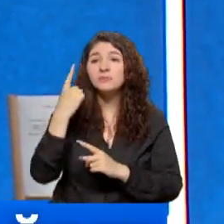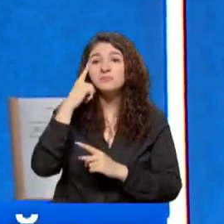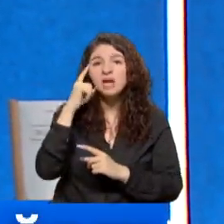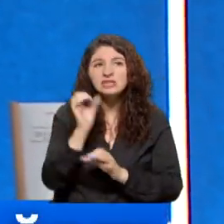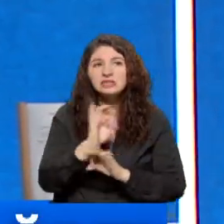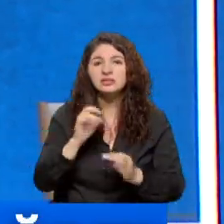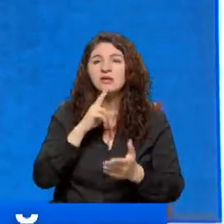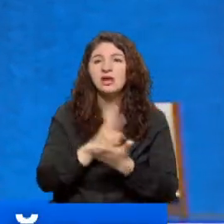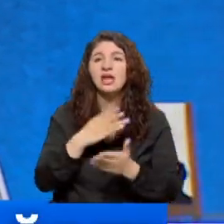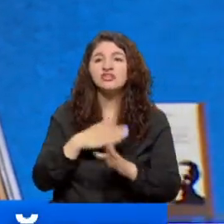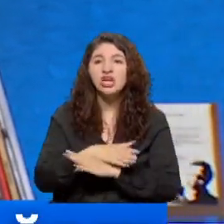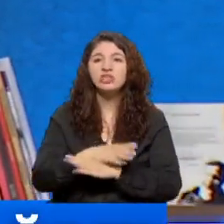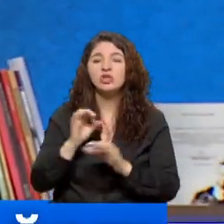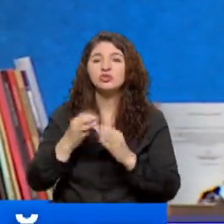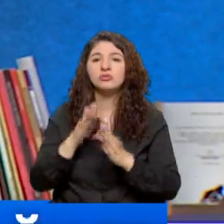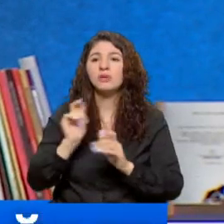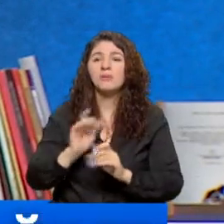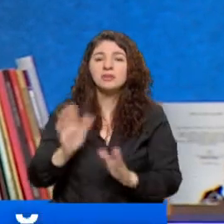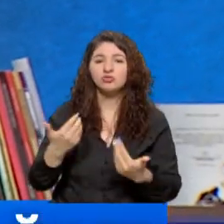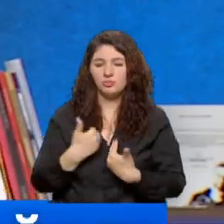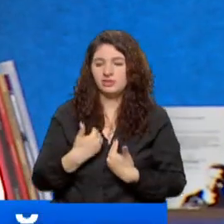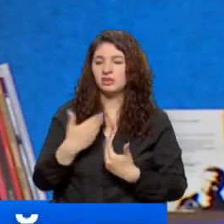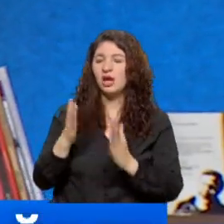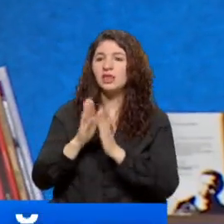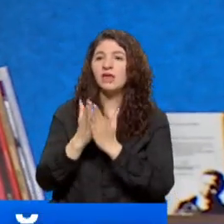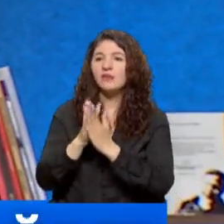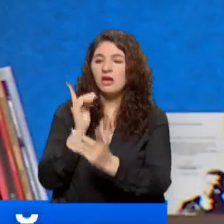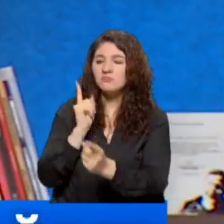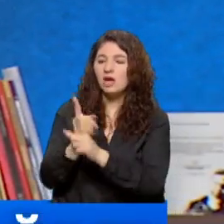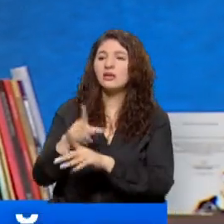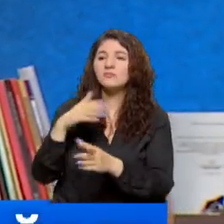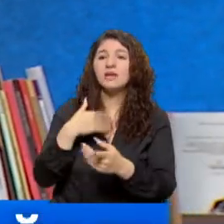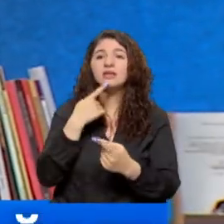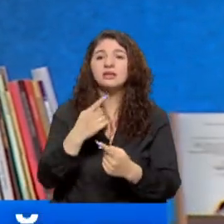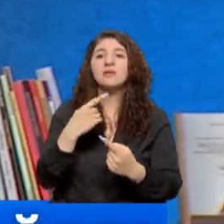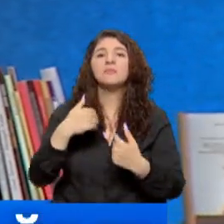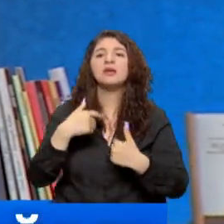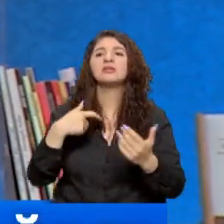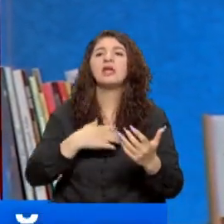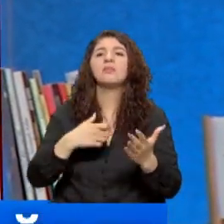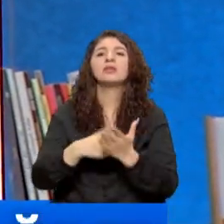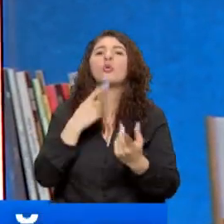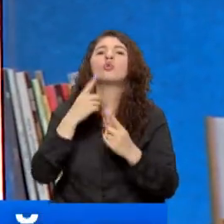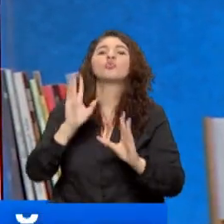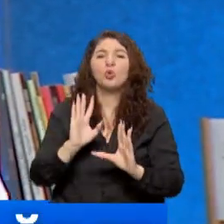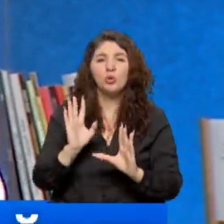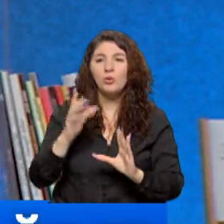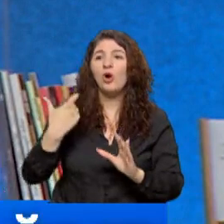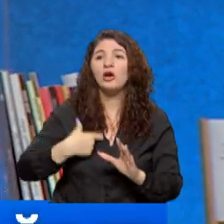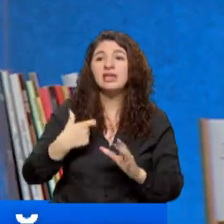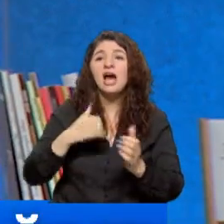mantıksız kararı hakikaten çözemedik Çünkü biz deftere tabi değiliz biz derken ben kendim adım açıp zaman konuşmuyorum burada